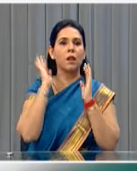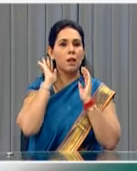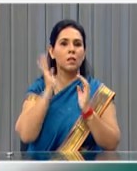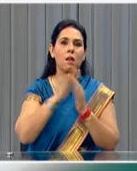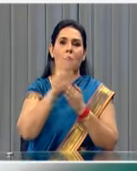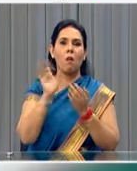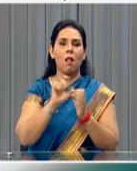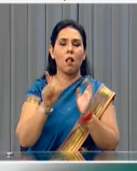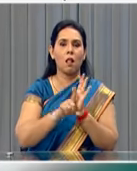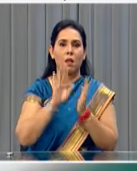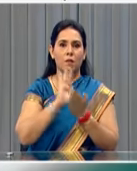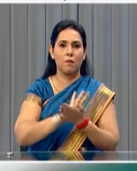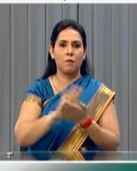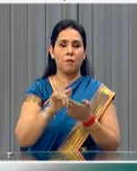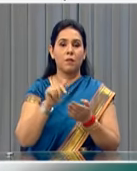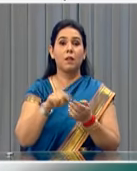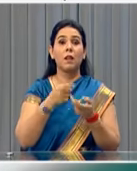लेकिन जैसे